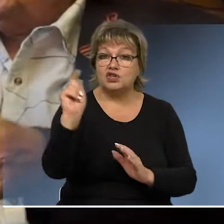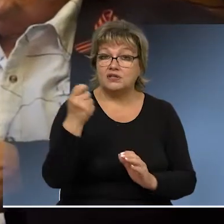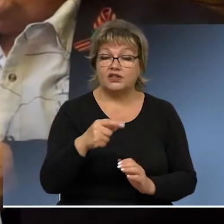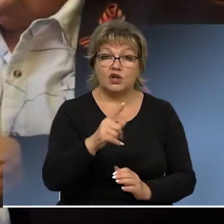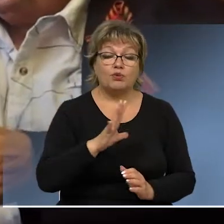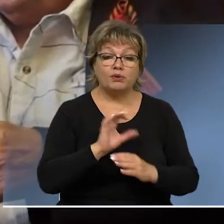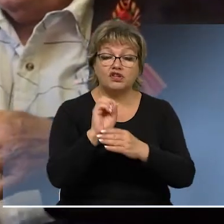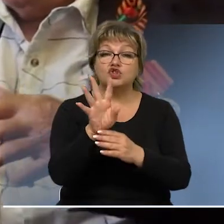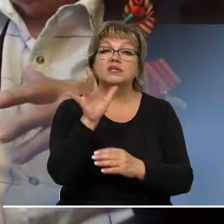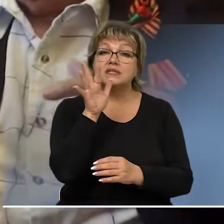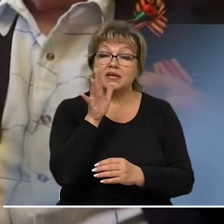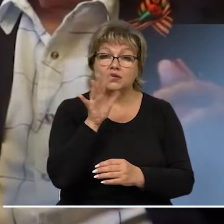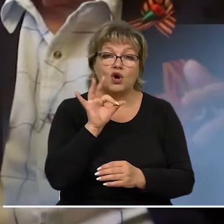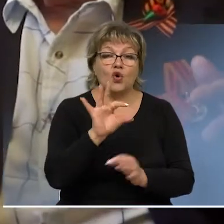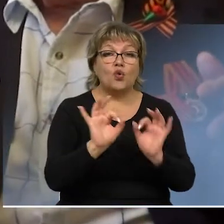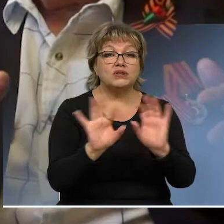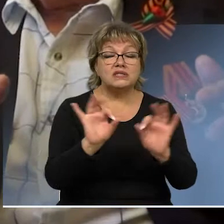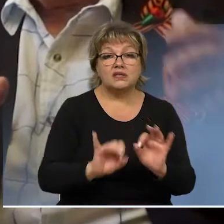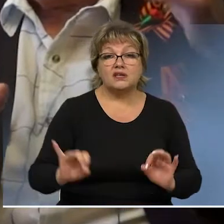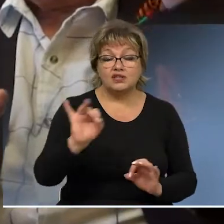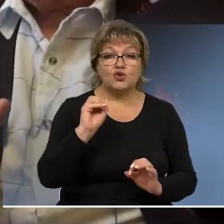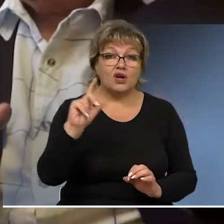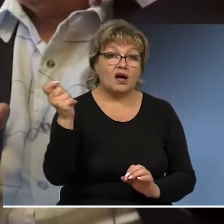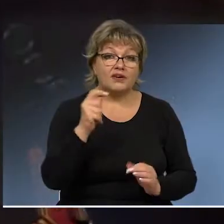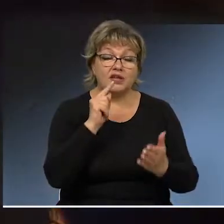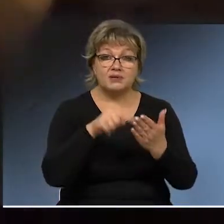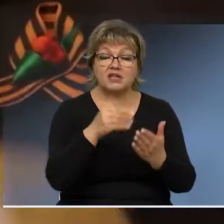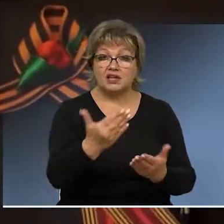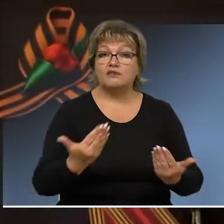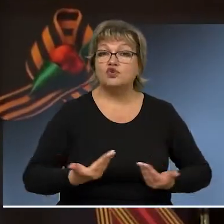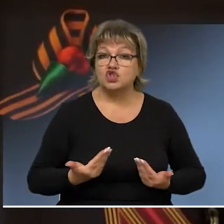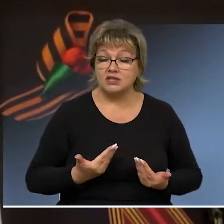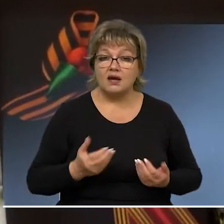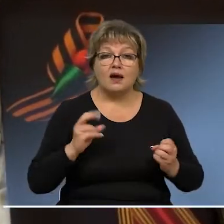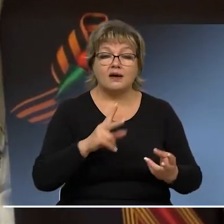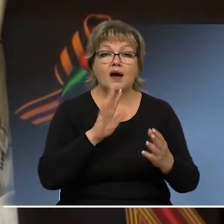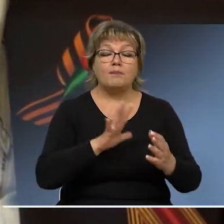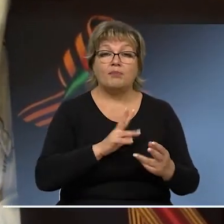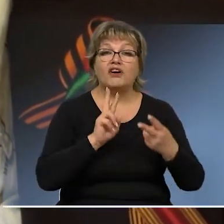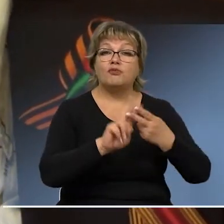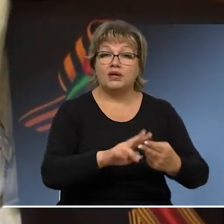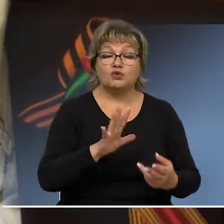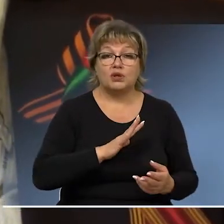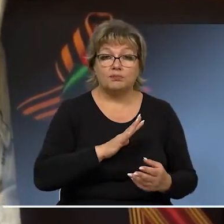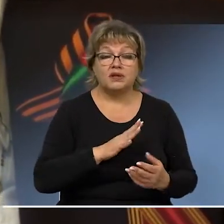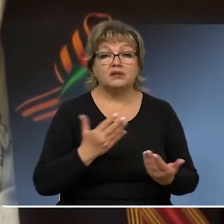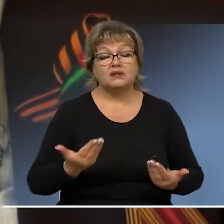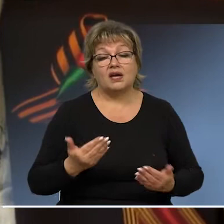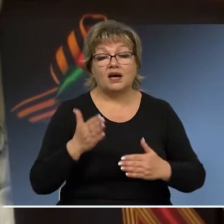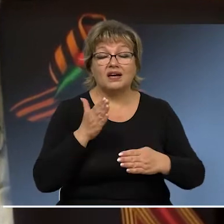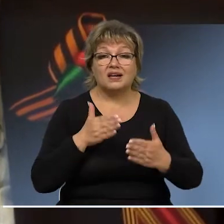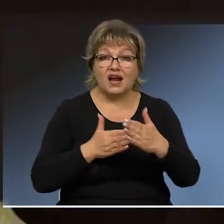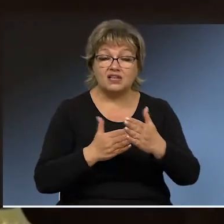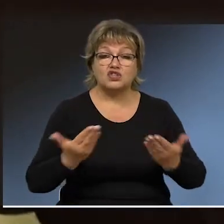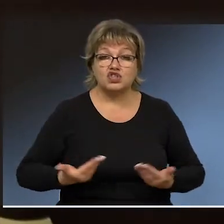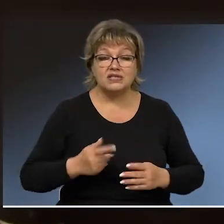когда началась война мы ему было 14 лет он рассказал историю о том как война постигла его жизнь о том как побывал в плену и был на